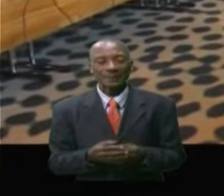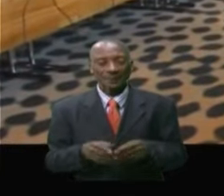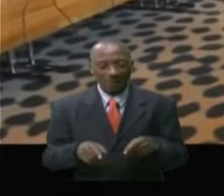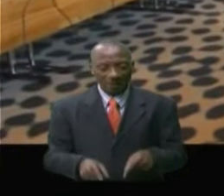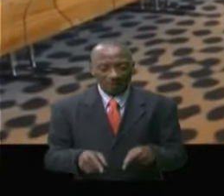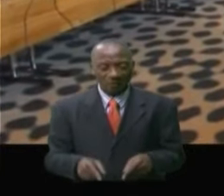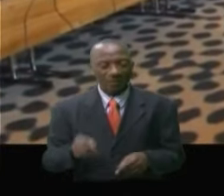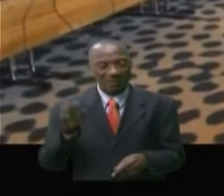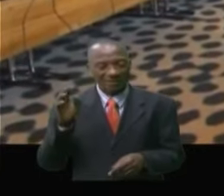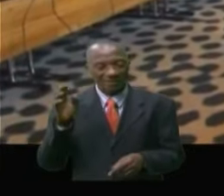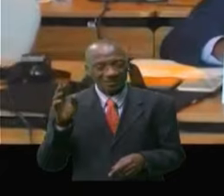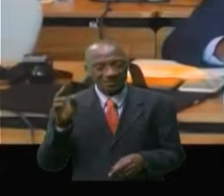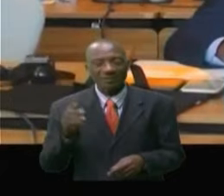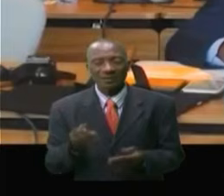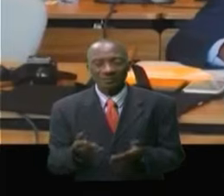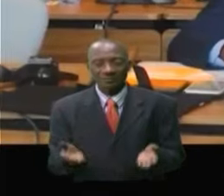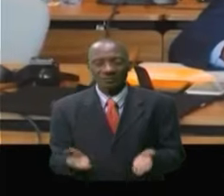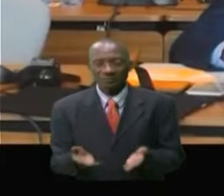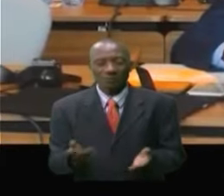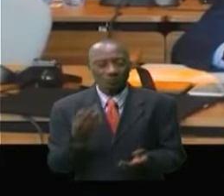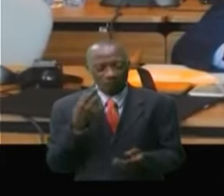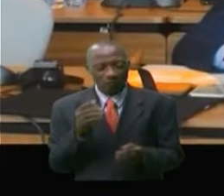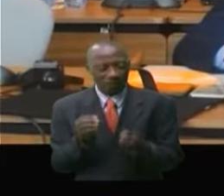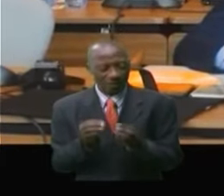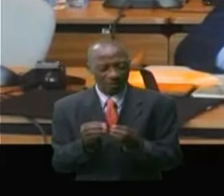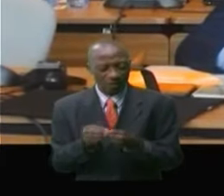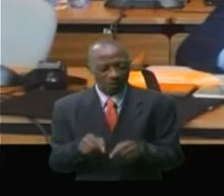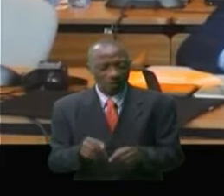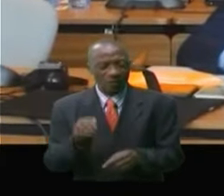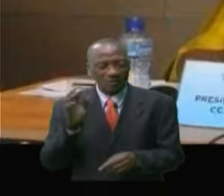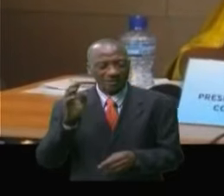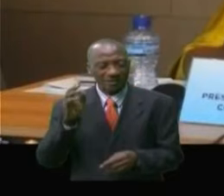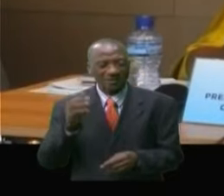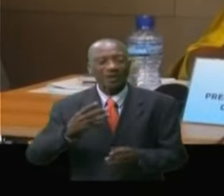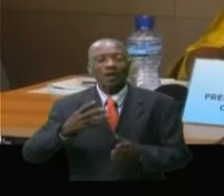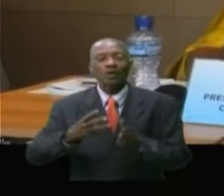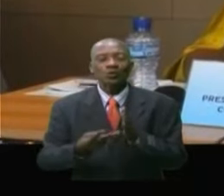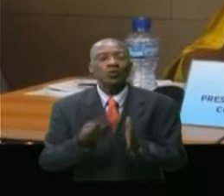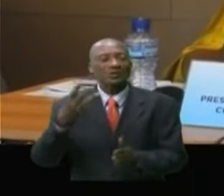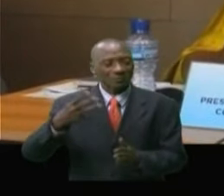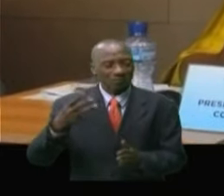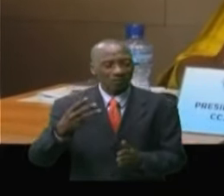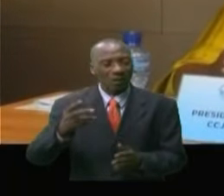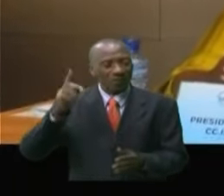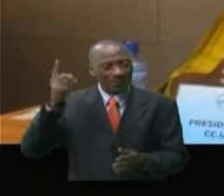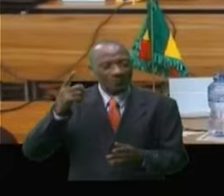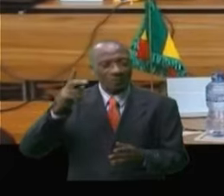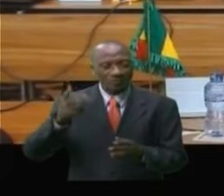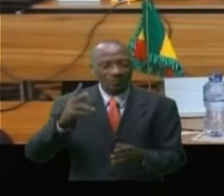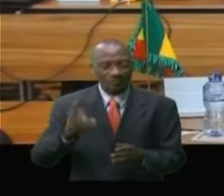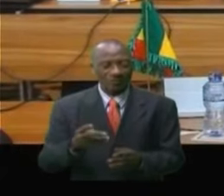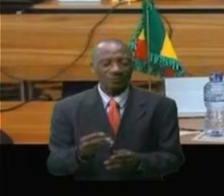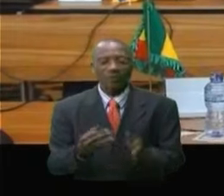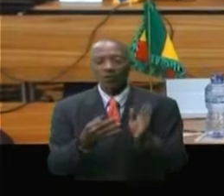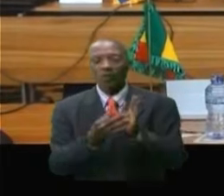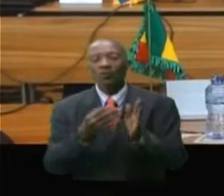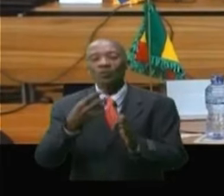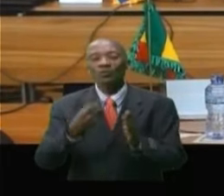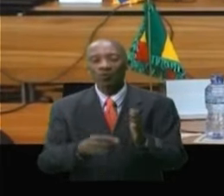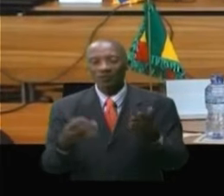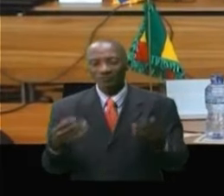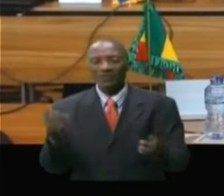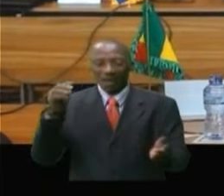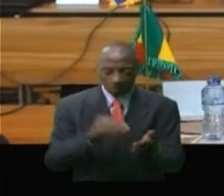en droit de tirer de la tenue de ces rencontres pour la troisième fois consécutive, en l'espace de 8 mois, démontre